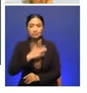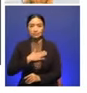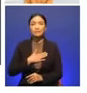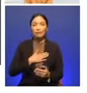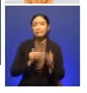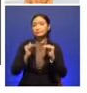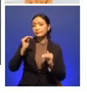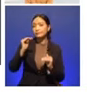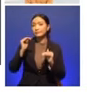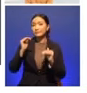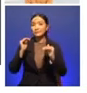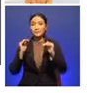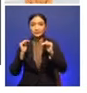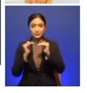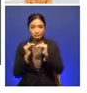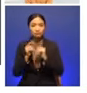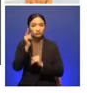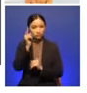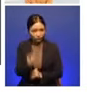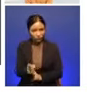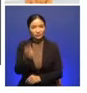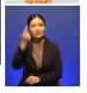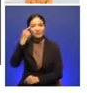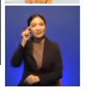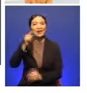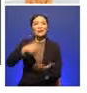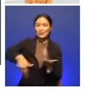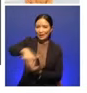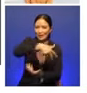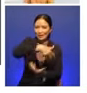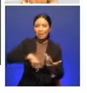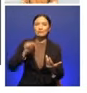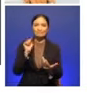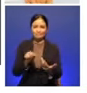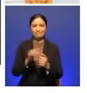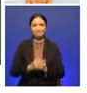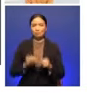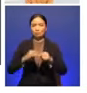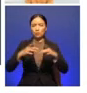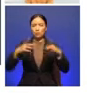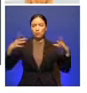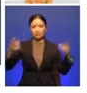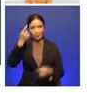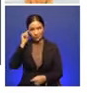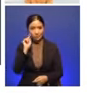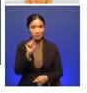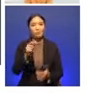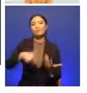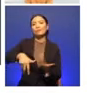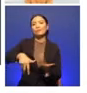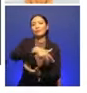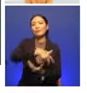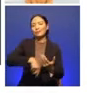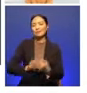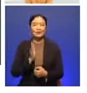ความเหลื่อมล้ำลงเนี่ยบางทีเราจะต้องนึกถึงสภาพแวดล้อมนะครับซึ่งเป็นภาพใหญ่แล้วก็อาจจะเป็นเทรนด์ส